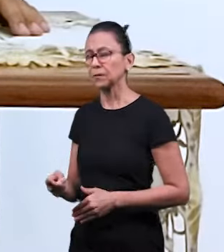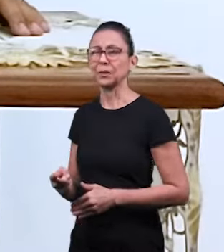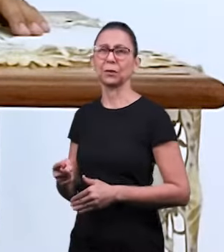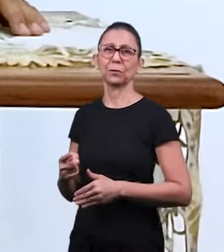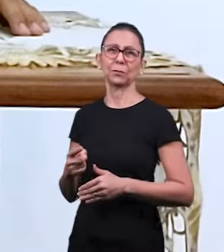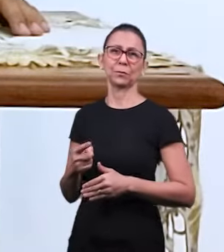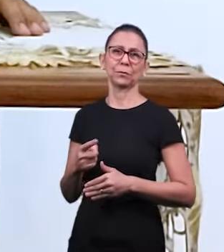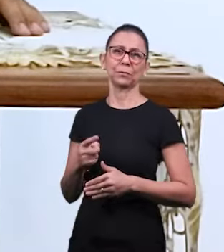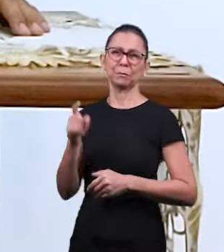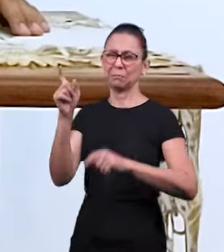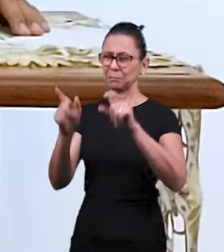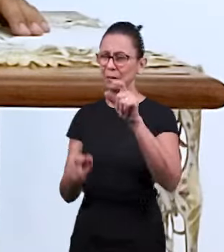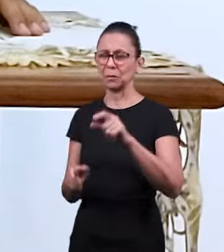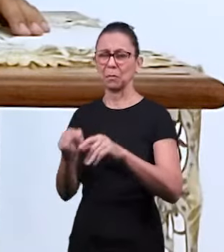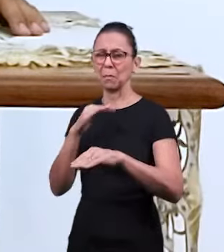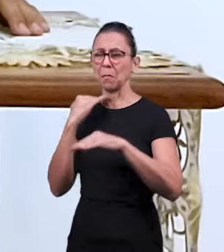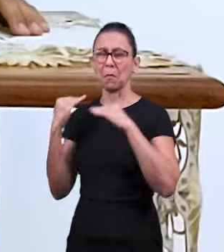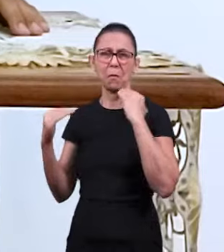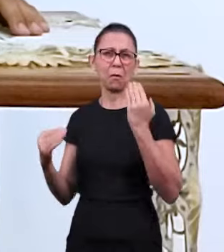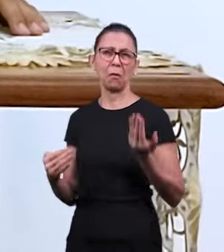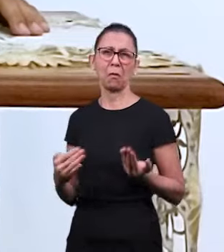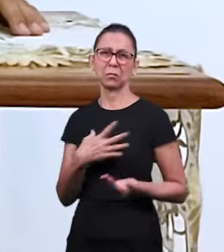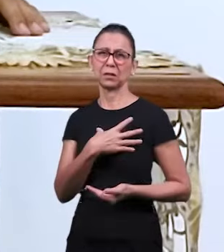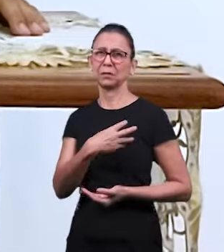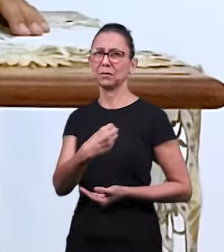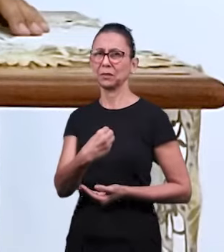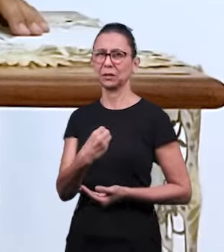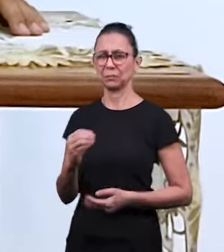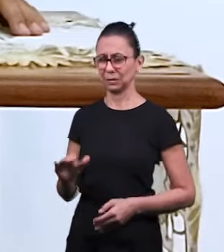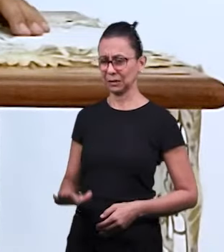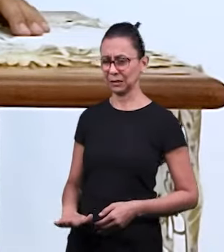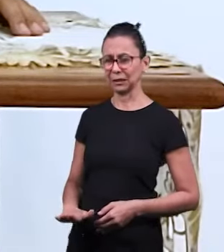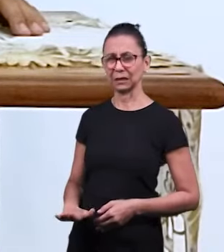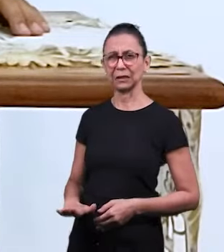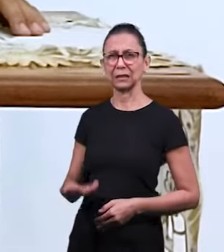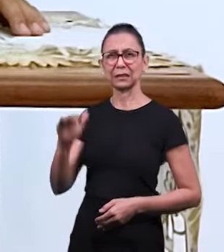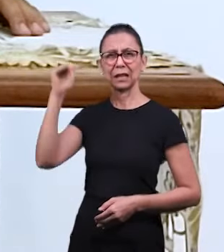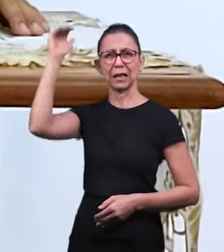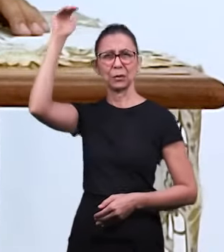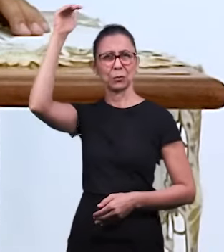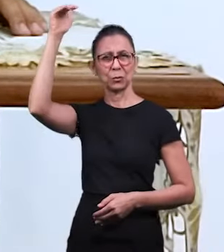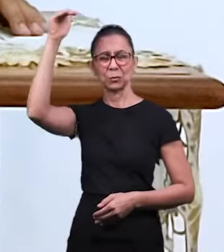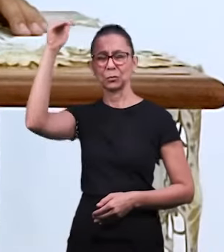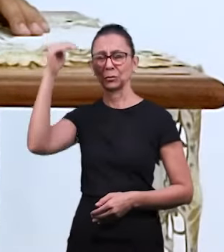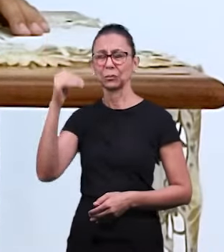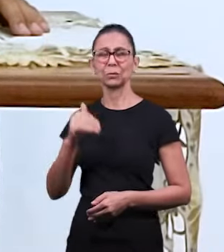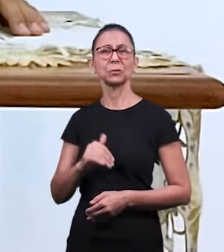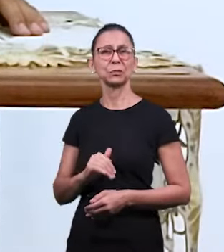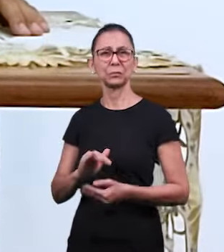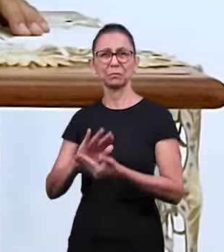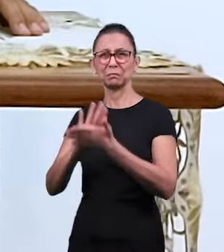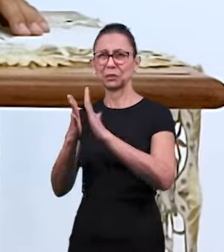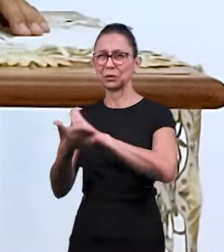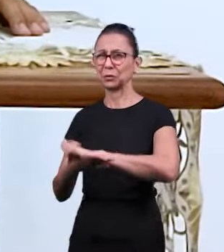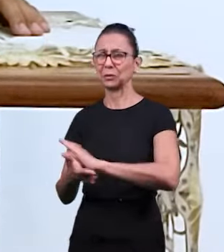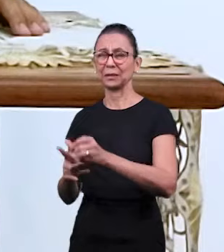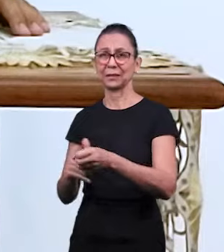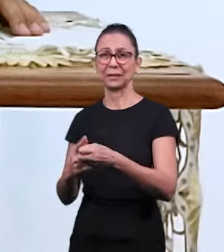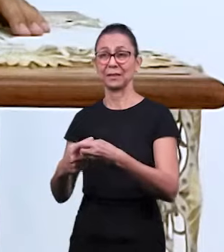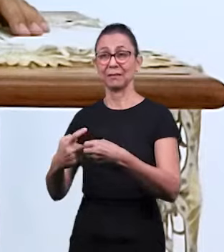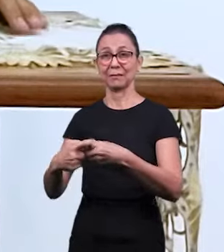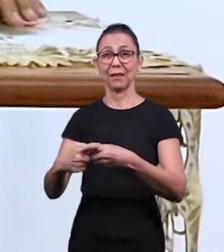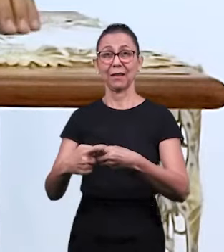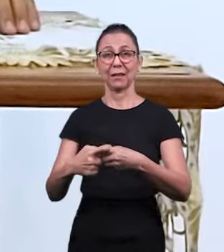начали рыдать, сокрушаться пред Богом. Но был человек там, который